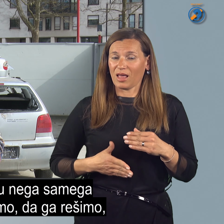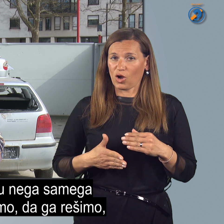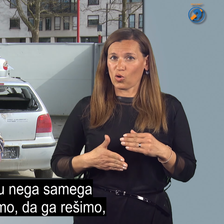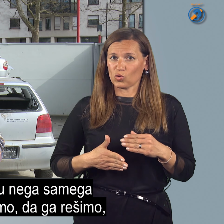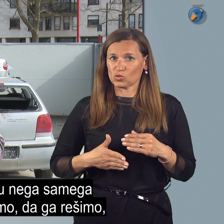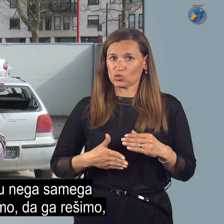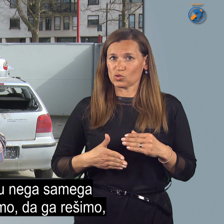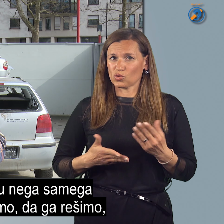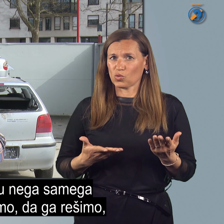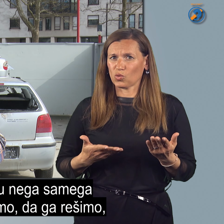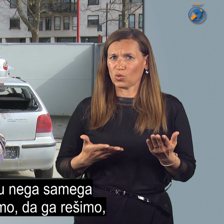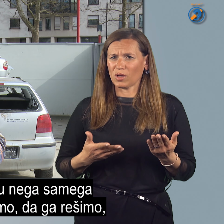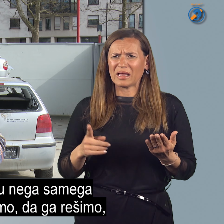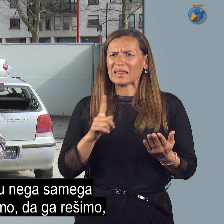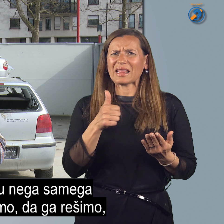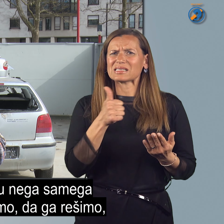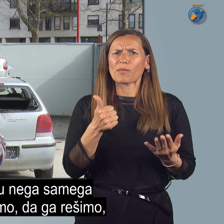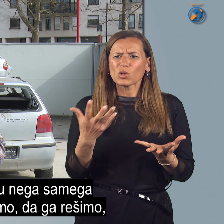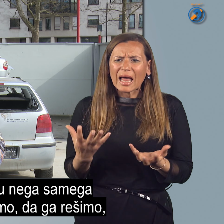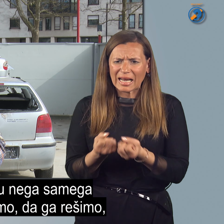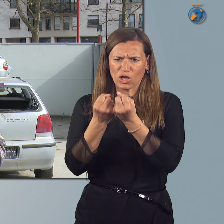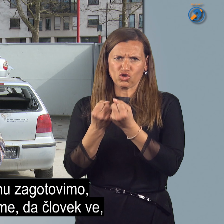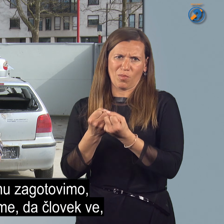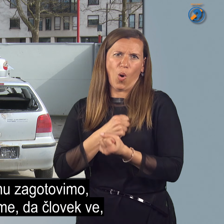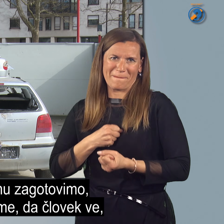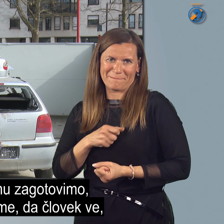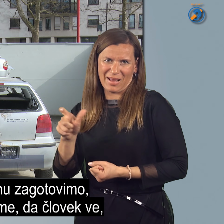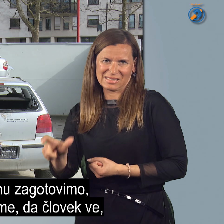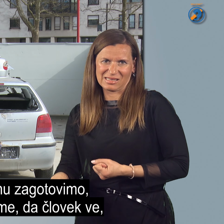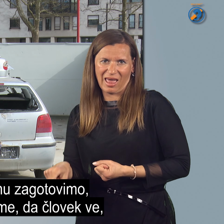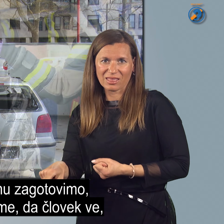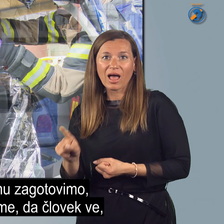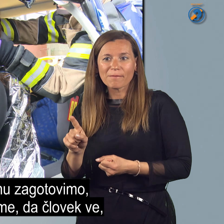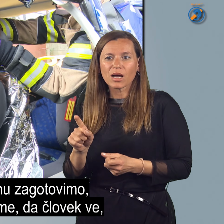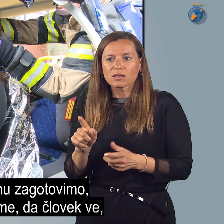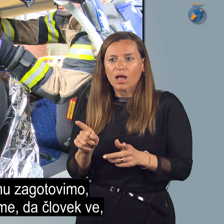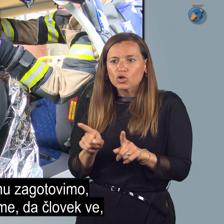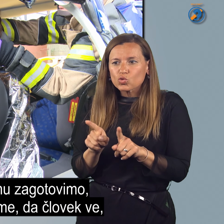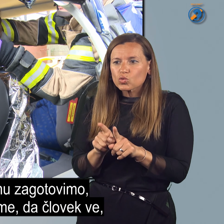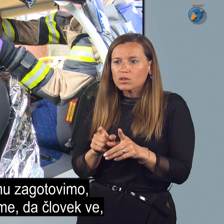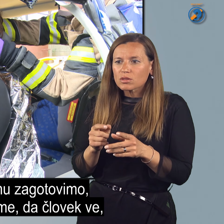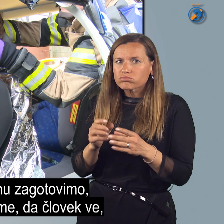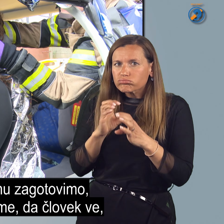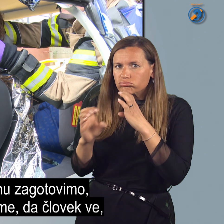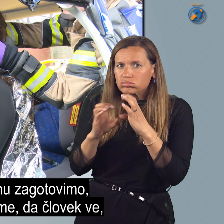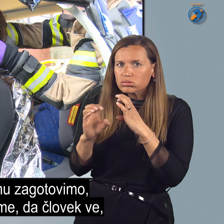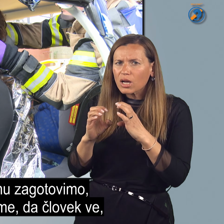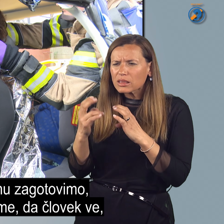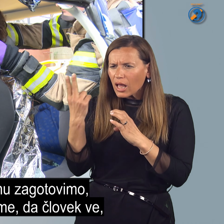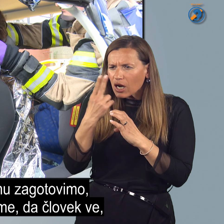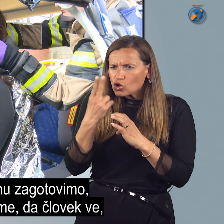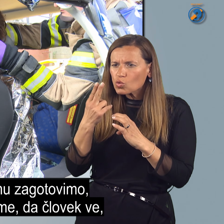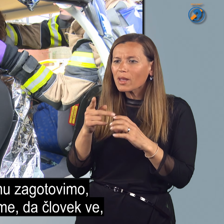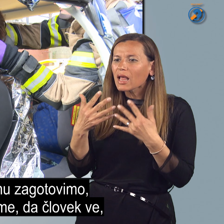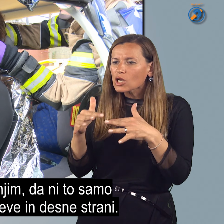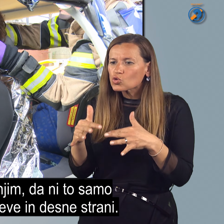Ker na koncu nega samega pacienta ni sam, da ga mi rešimo, ampak pač, da tudi mu zagotovimo malo, da se ga razume,